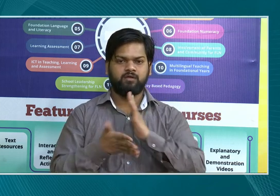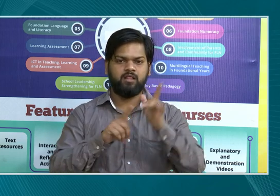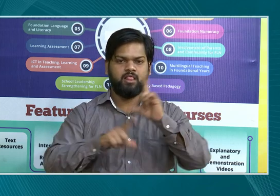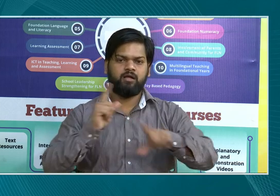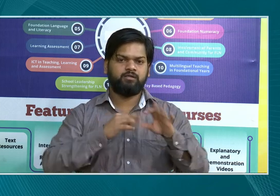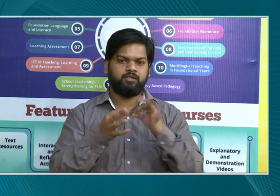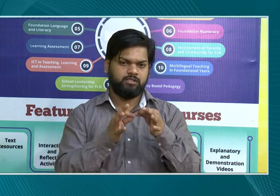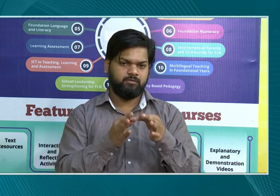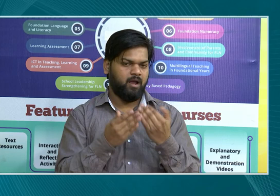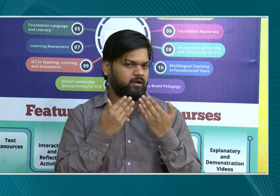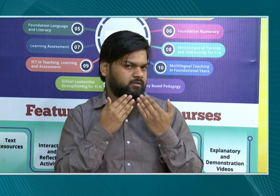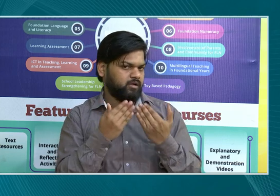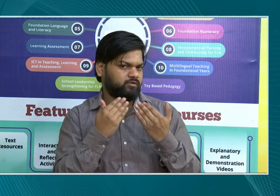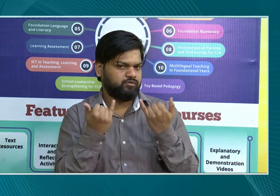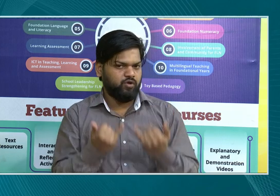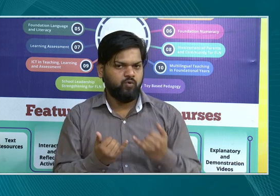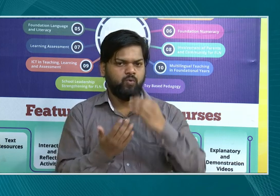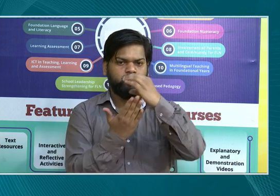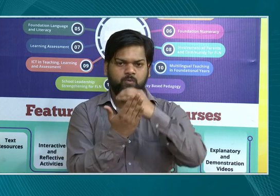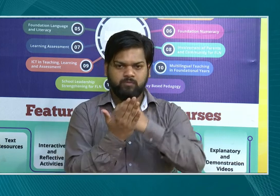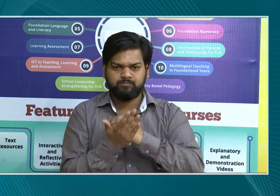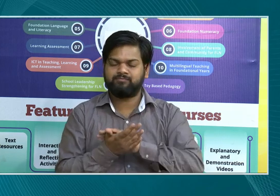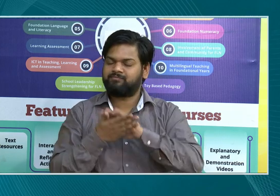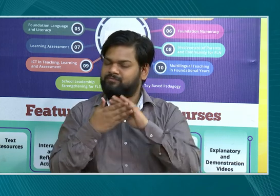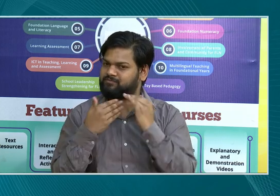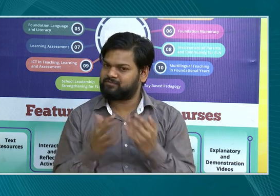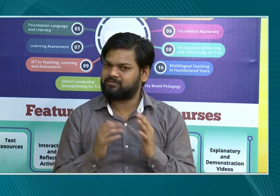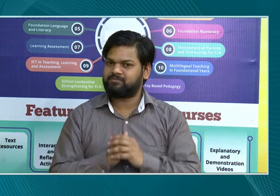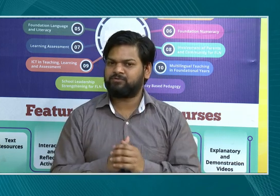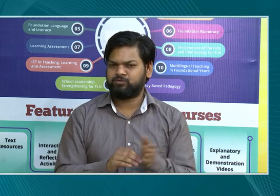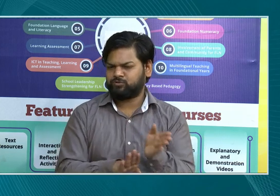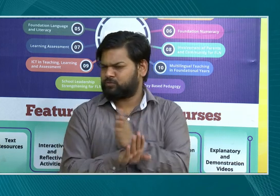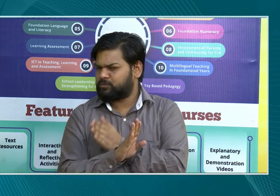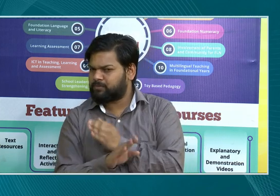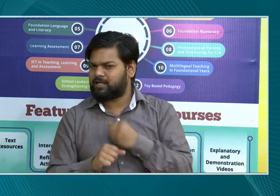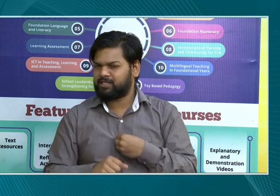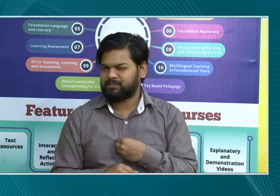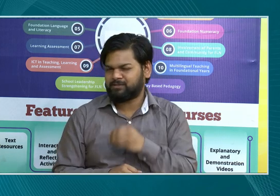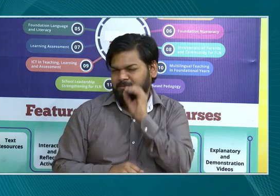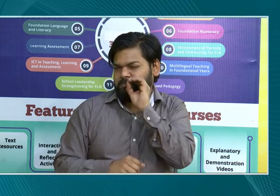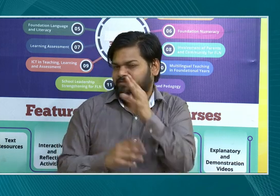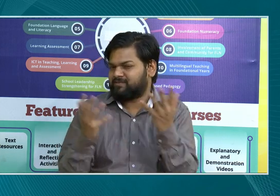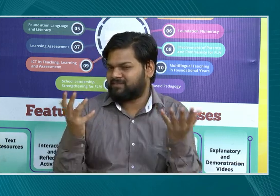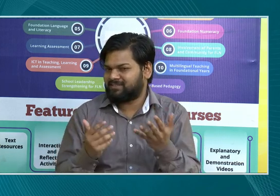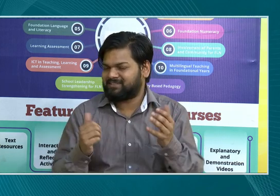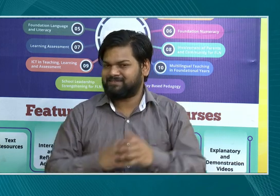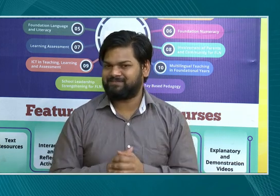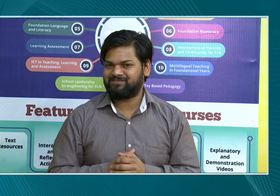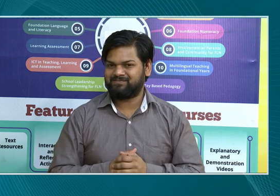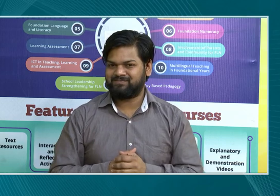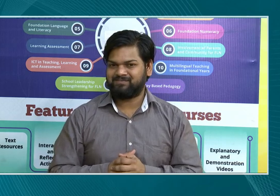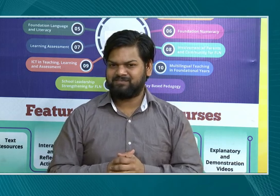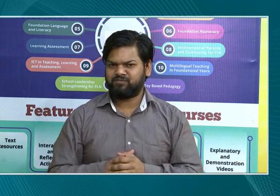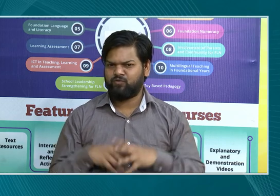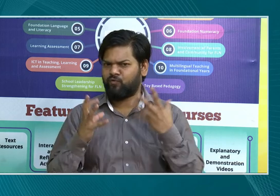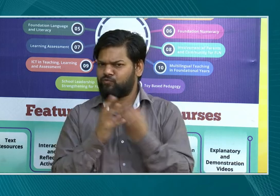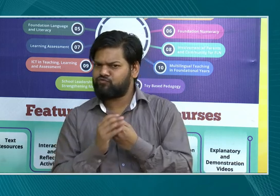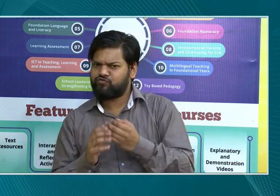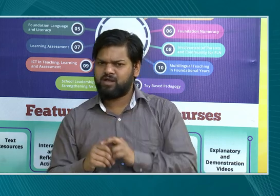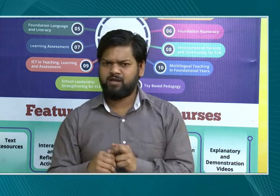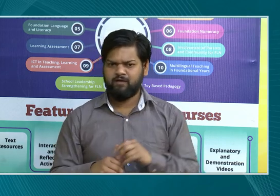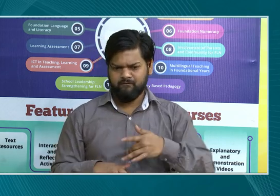धन्यवाद और अब हम अपना सत्र जो है समाप्त करते हैं उससे पहले मैं आप सबके लिए एक जी-20 का अनाउंसमेंट है बेचैन वुड लाइक तू शेयर विद यू ऑल सी आर प्राउड डेट